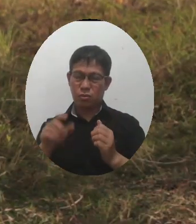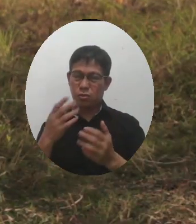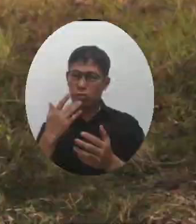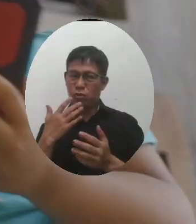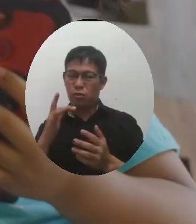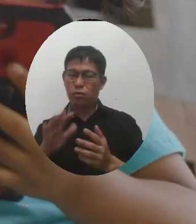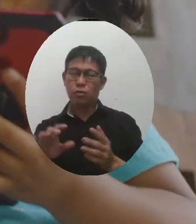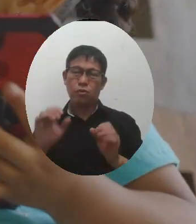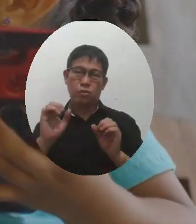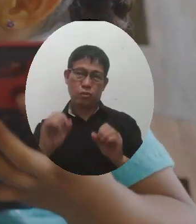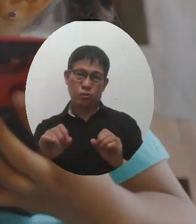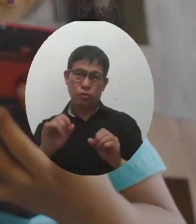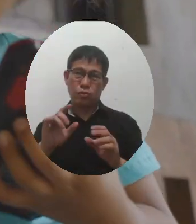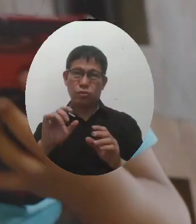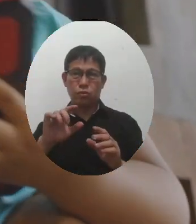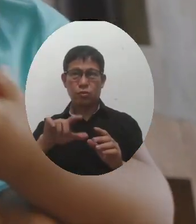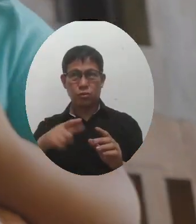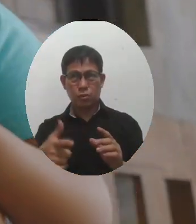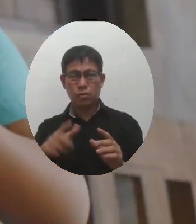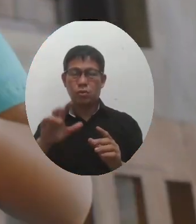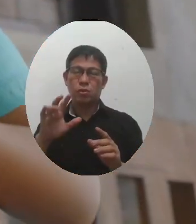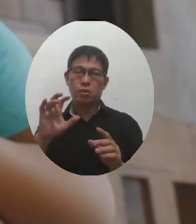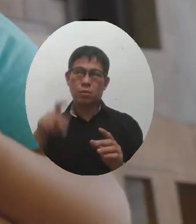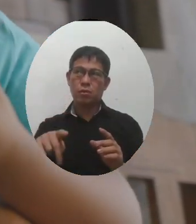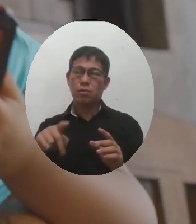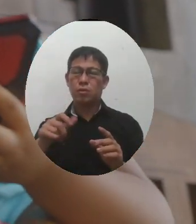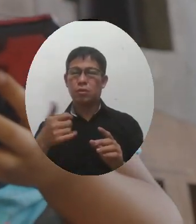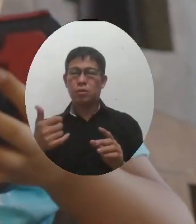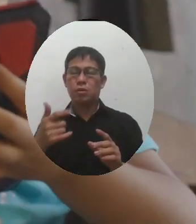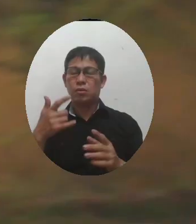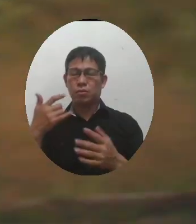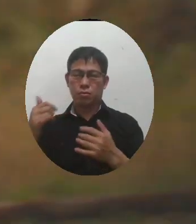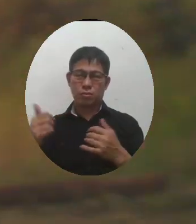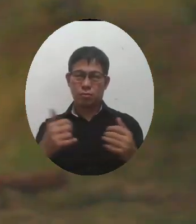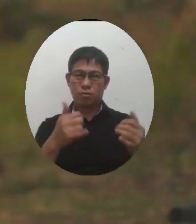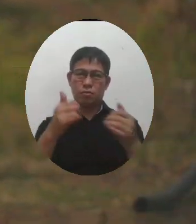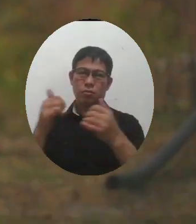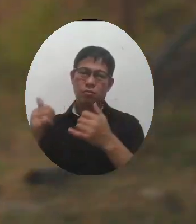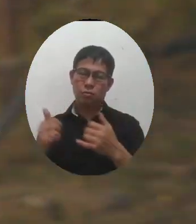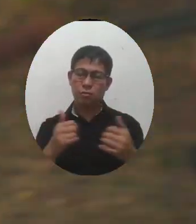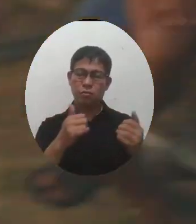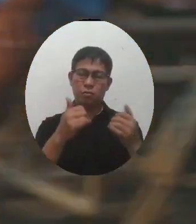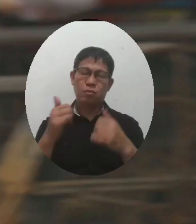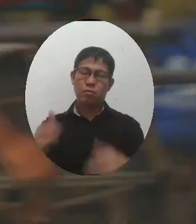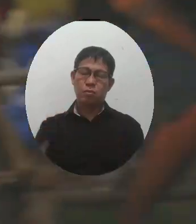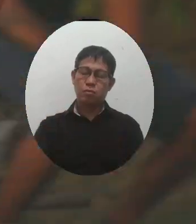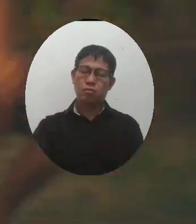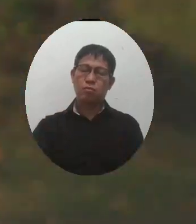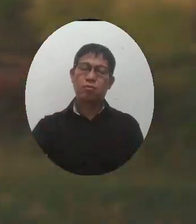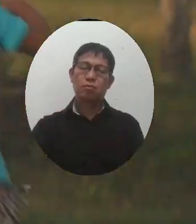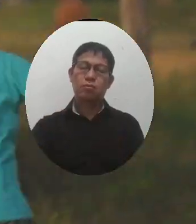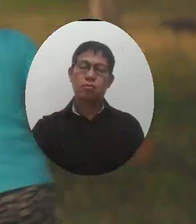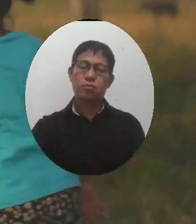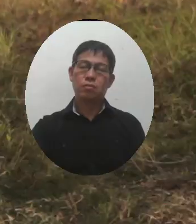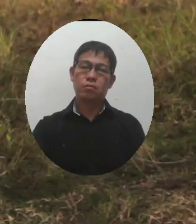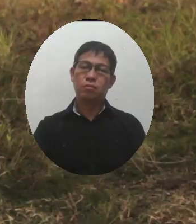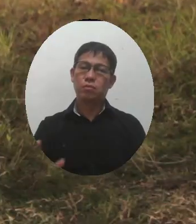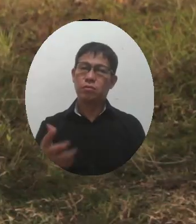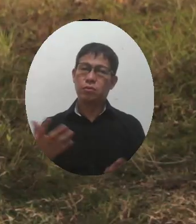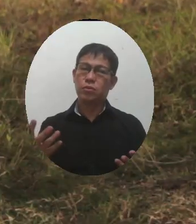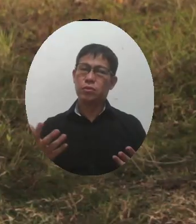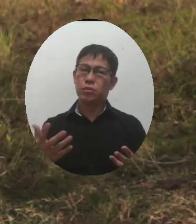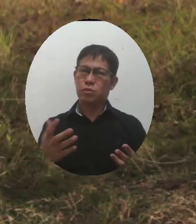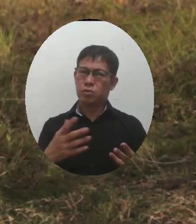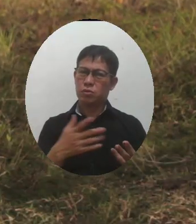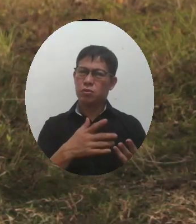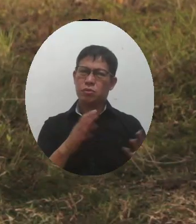nagsusulat. Pagka po nagsawa siya doon, magsi-cellphone. Pag nagsawa sa cellphone, laro ulit po dyan. Takbo-takbo lang po sa